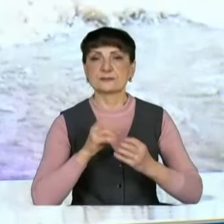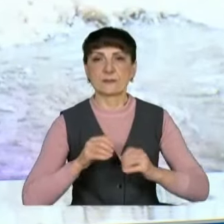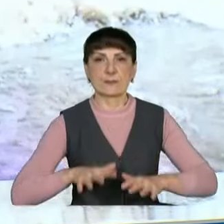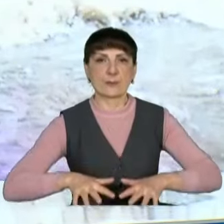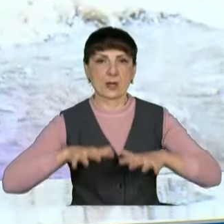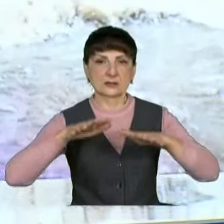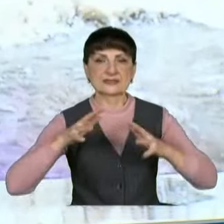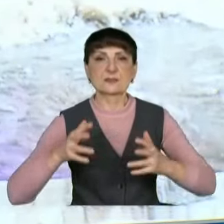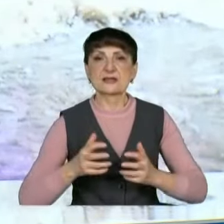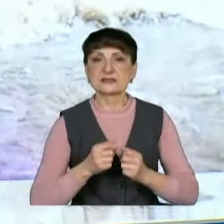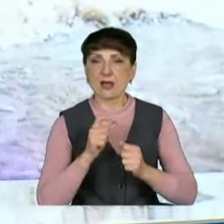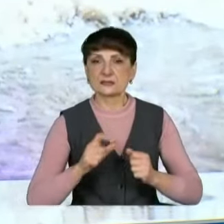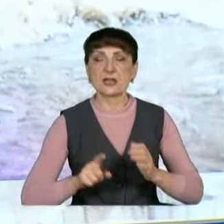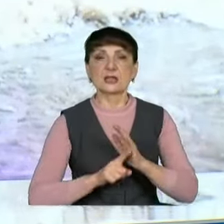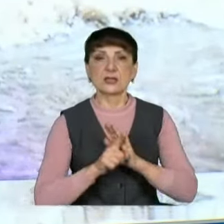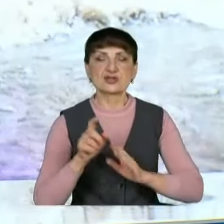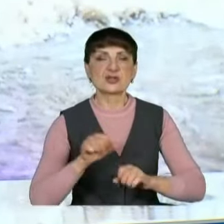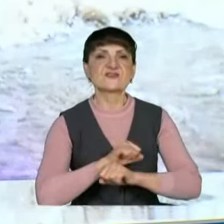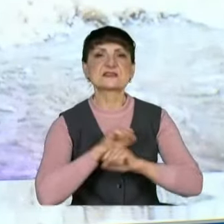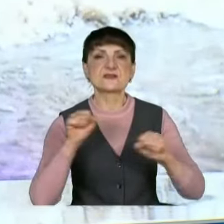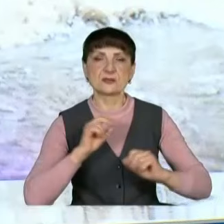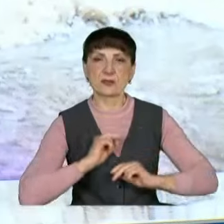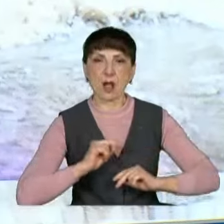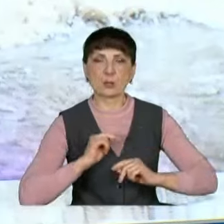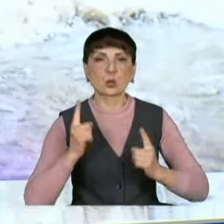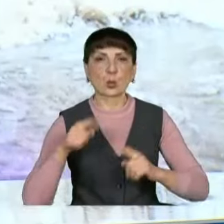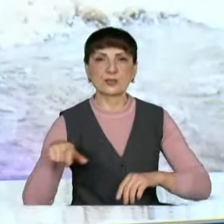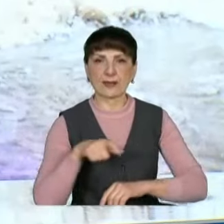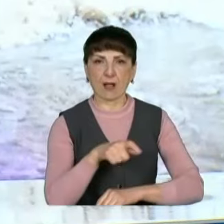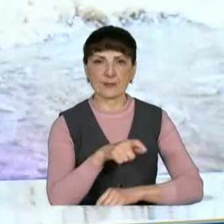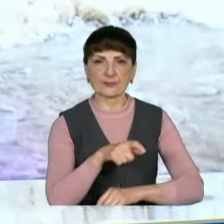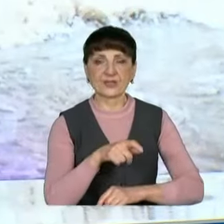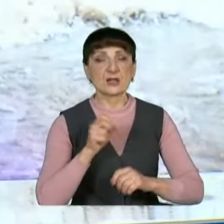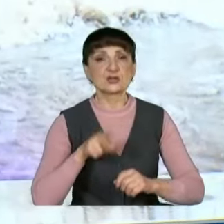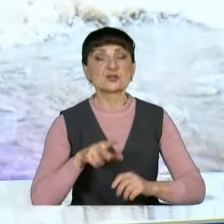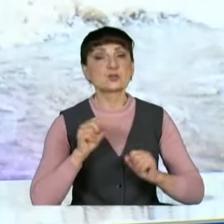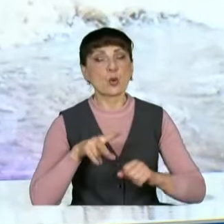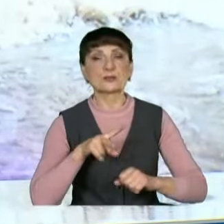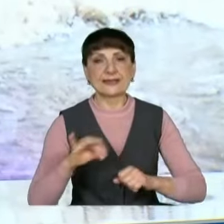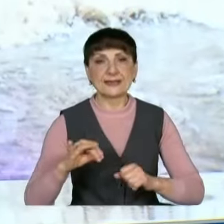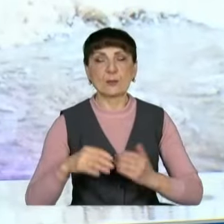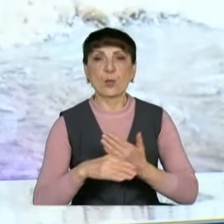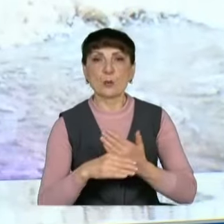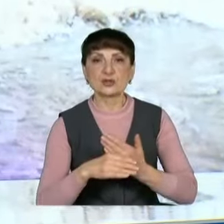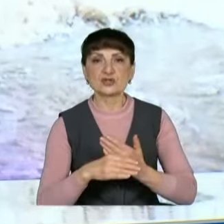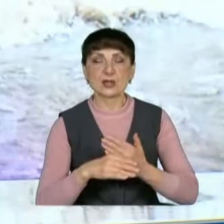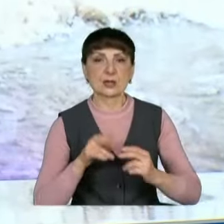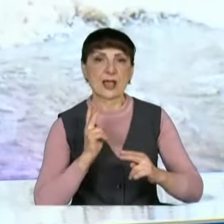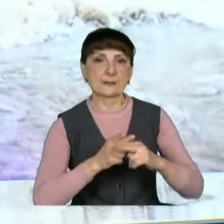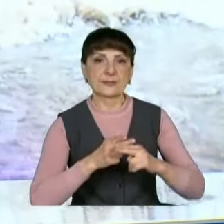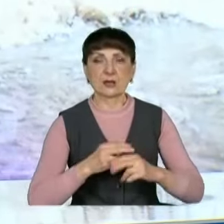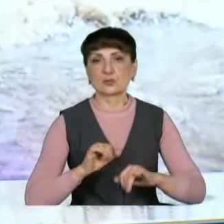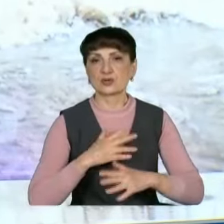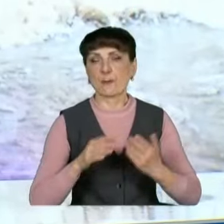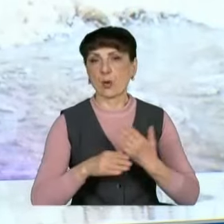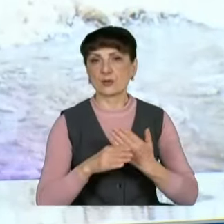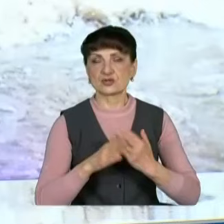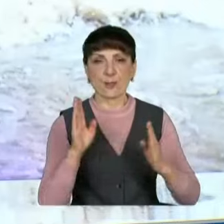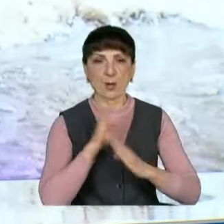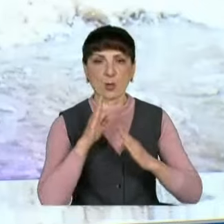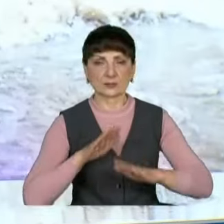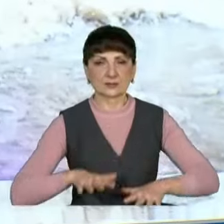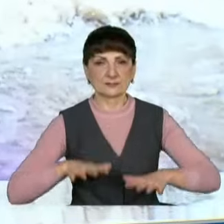паводков, спасатели начали взрывные работы на крупных реках. Смогут ли техногенные методы профилактики предотвратить природный